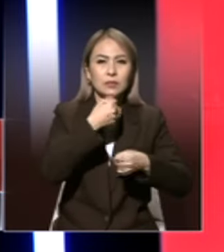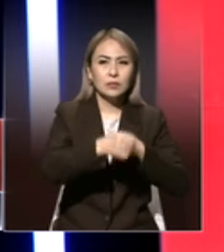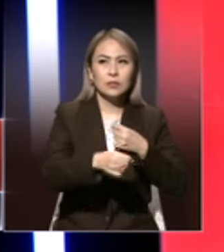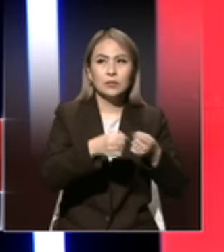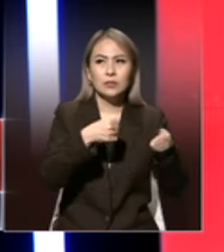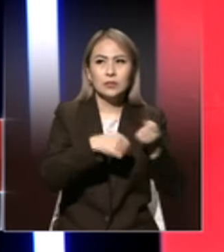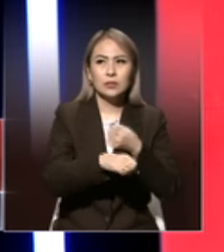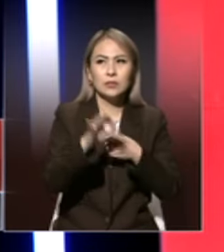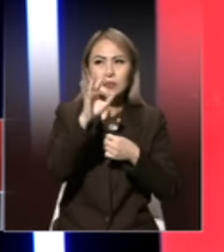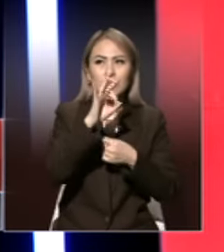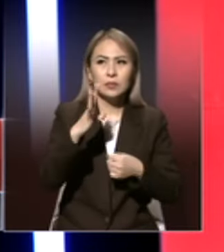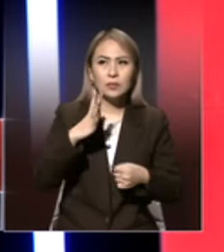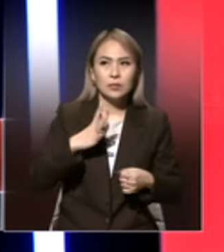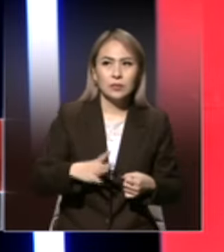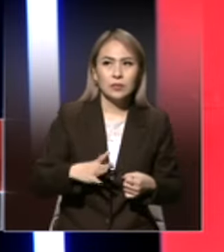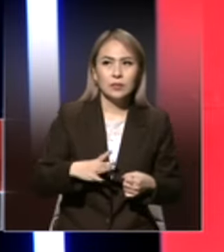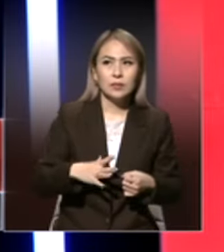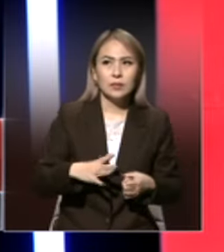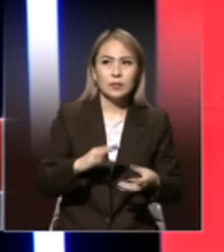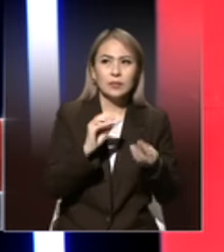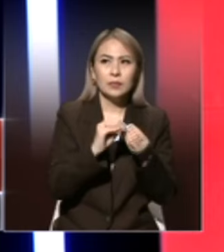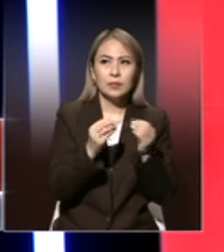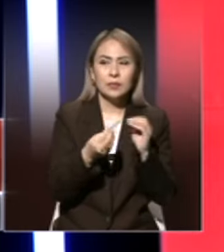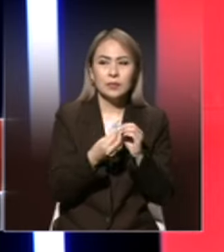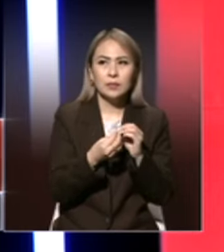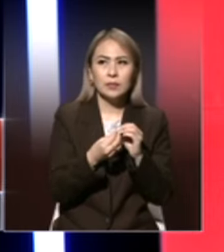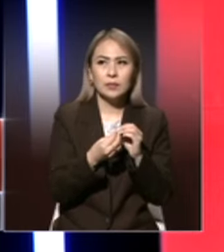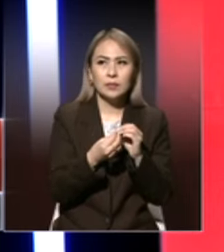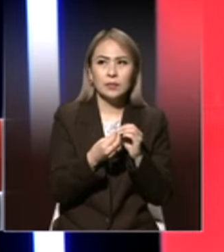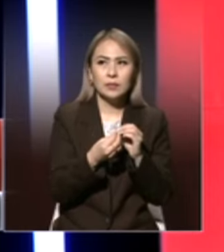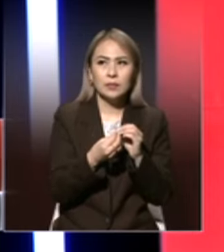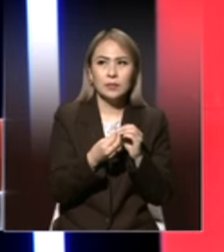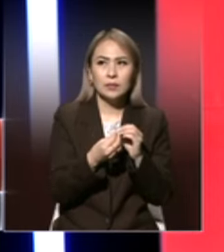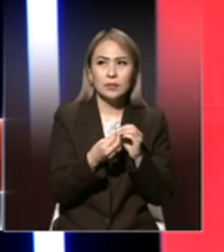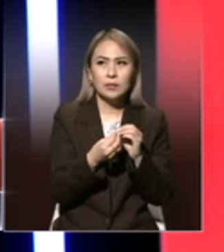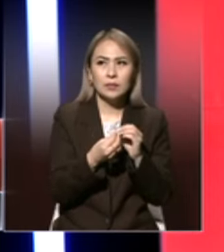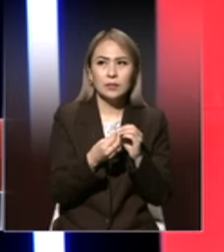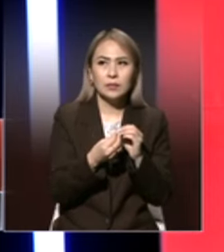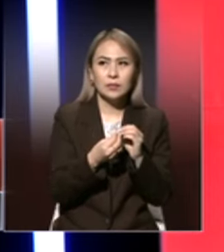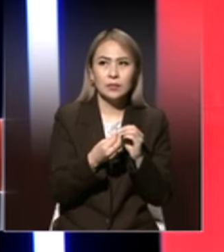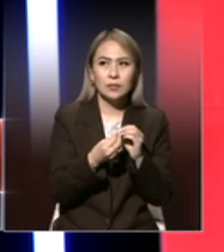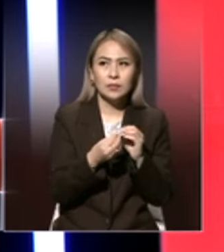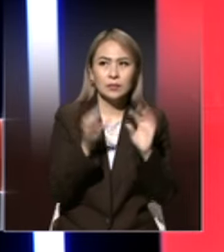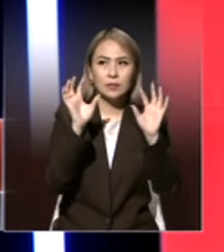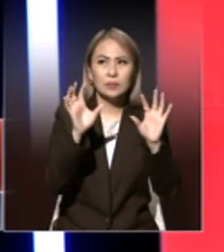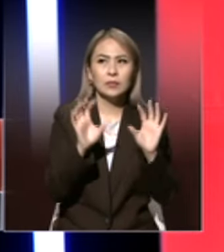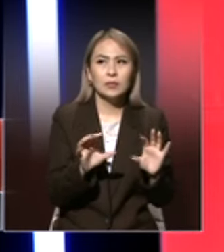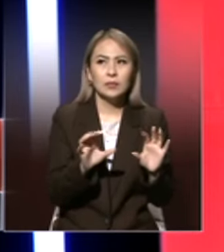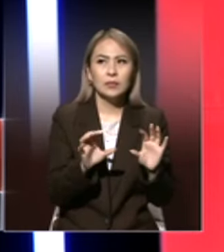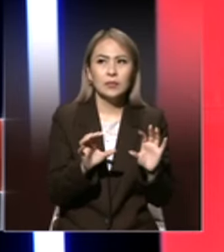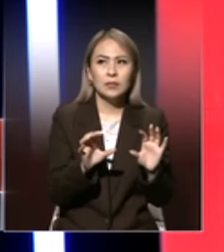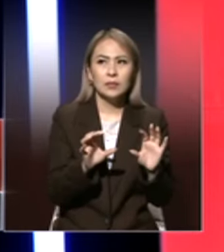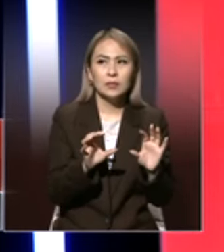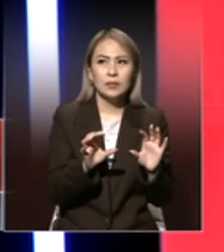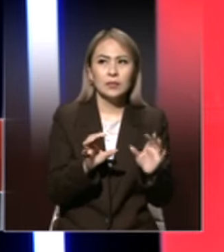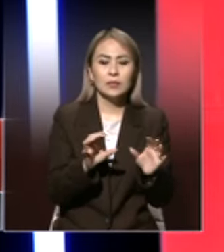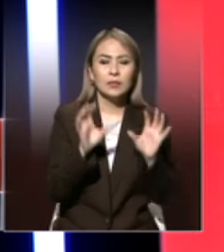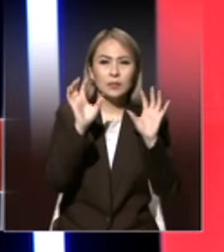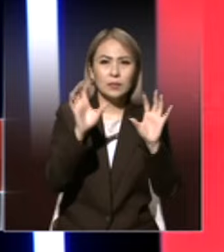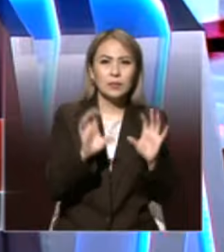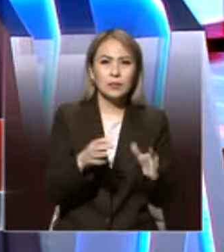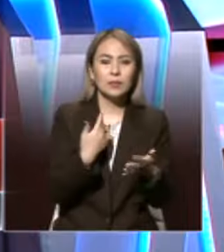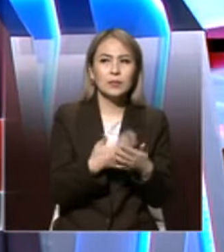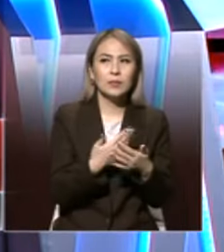нөл төзімділік дегенге. Солай емес пе мәселе? Екінші кезекте, жаңа үшінші кезекте бұл заңды тұрғыдан алатын кезде қысқа-нұсқа. Заңды тұрғыда,